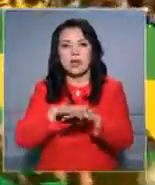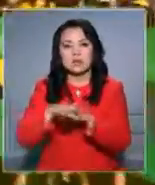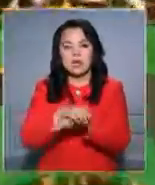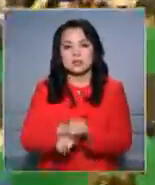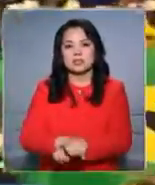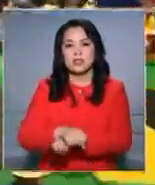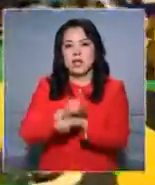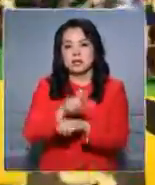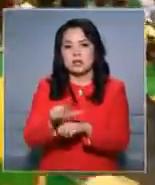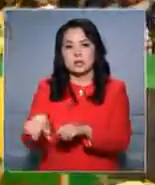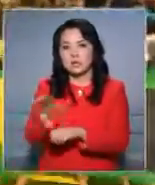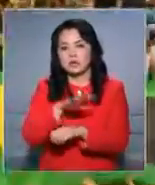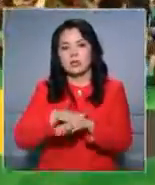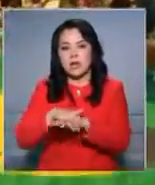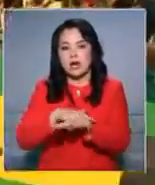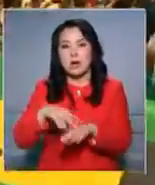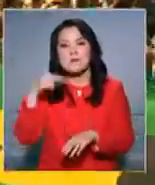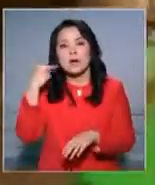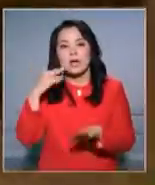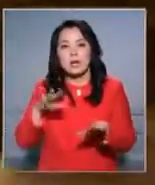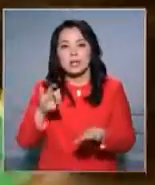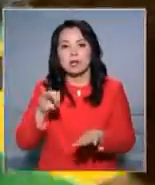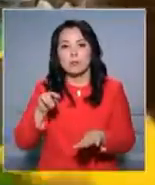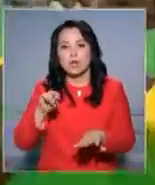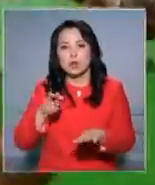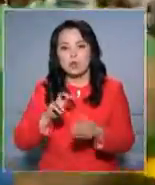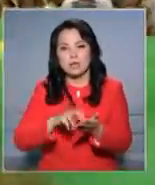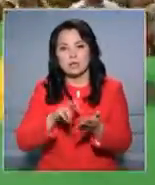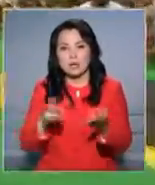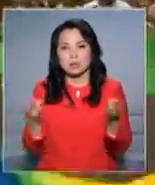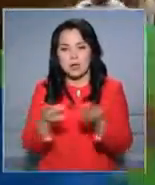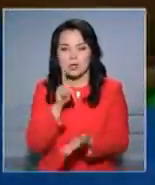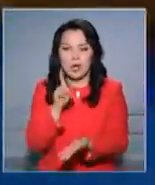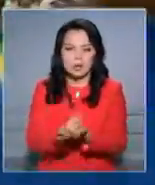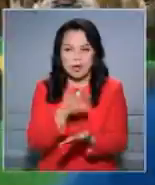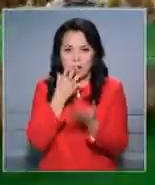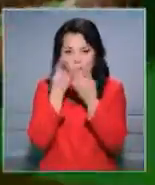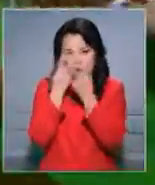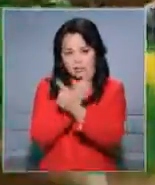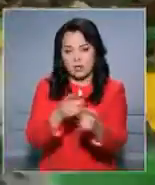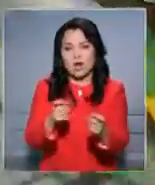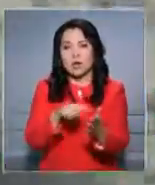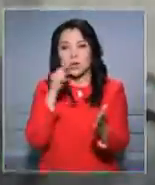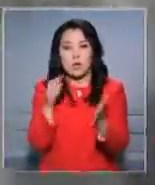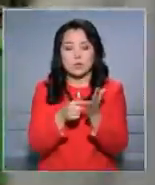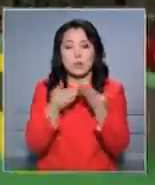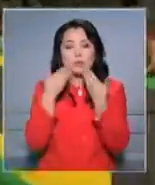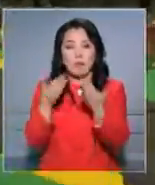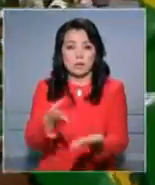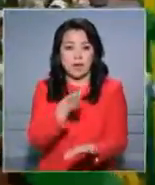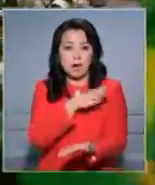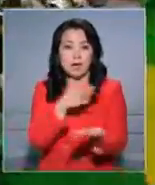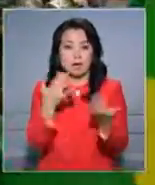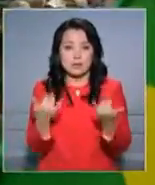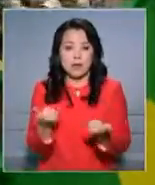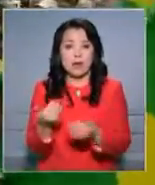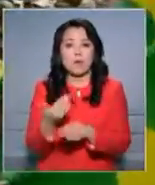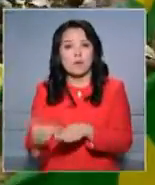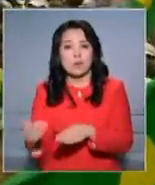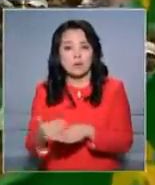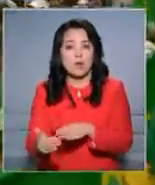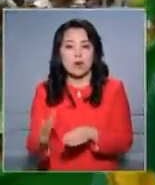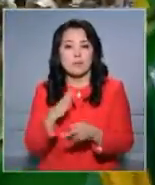басында Бразилия президентіне қатысты импичмент жариялау үдерісін бастау туралы мәселе көтерілген еді. Өйткені одан бұрын